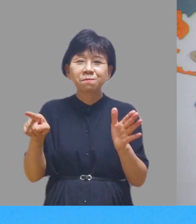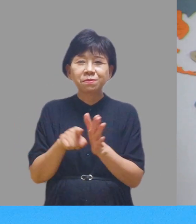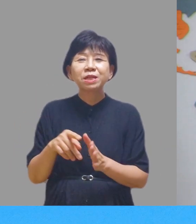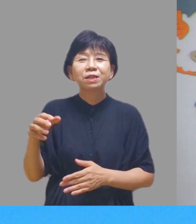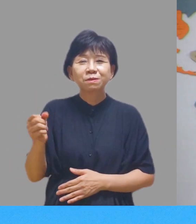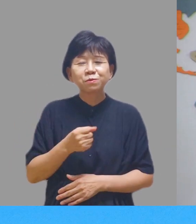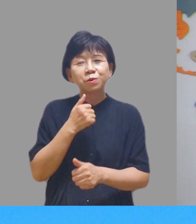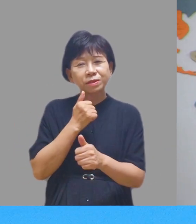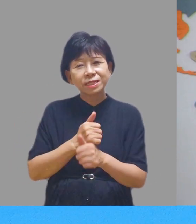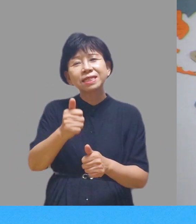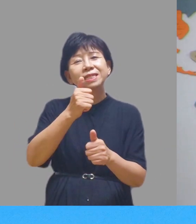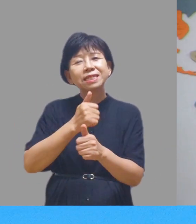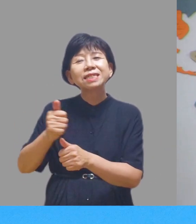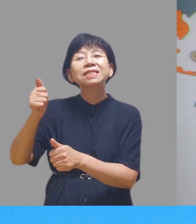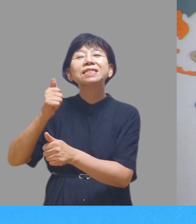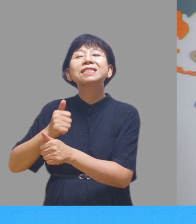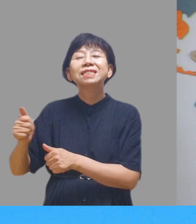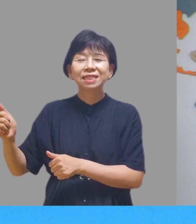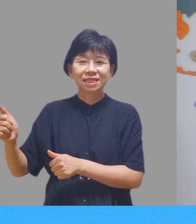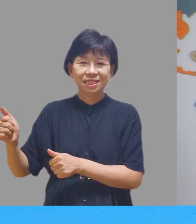믿음으로 승리하시는 분들이에요.